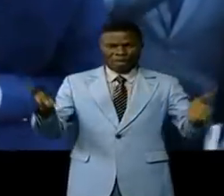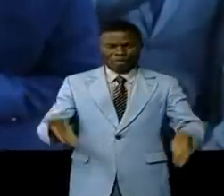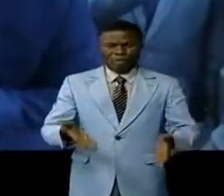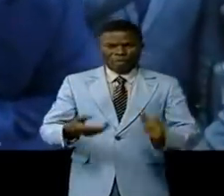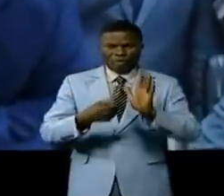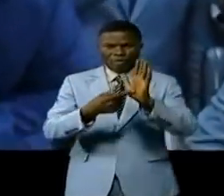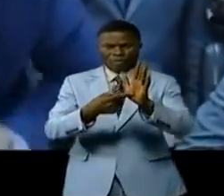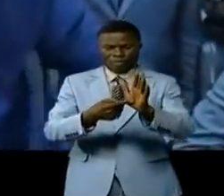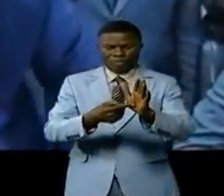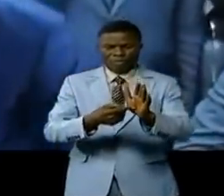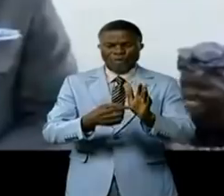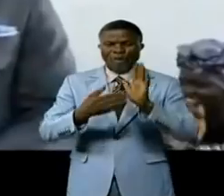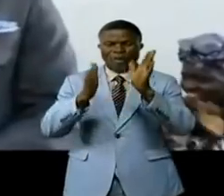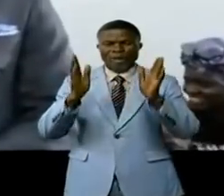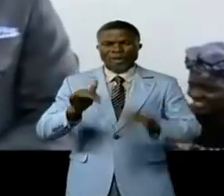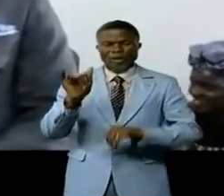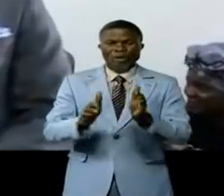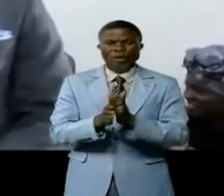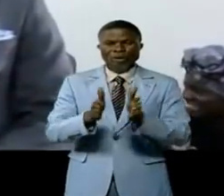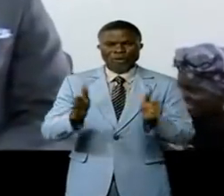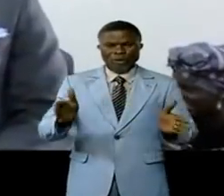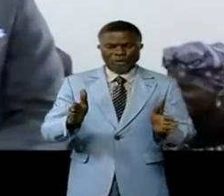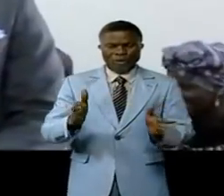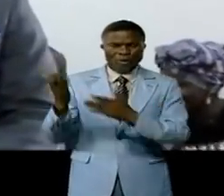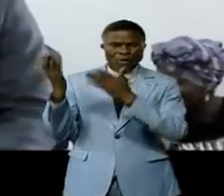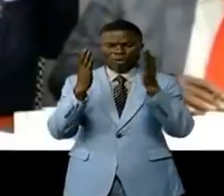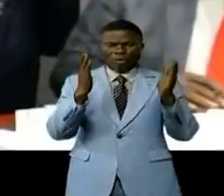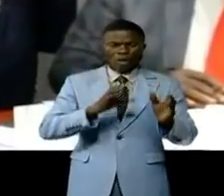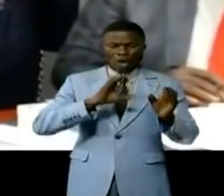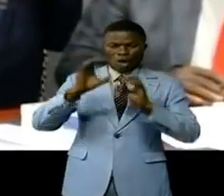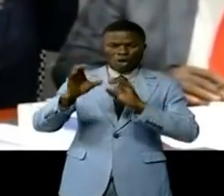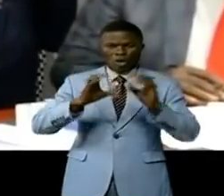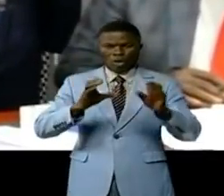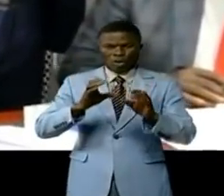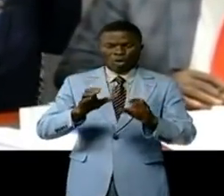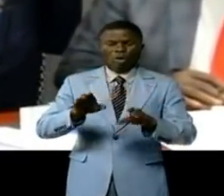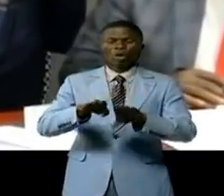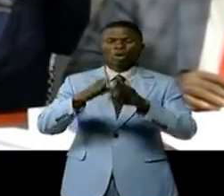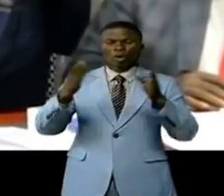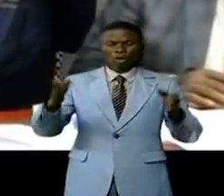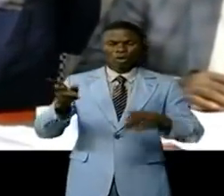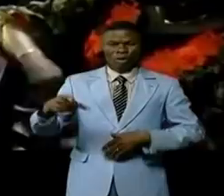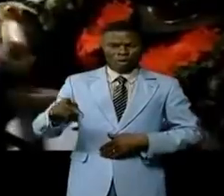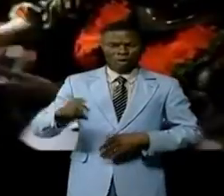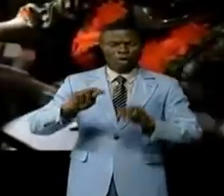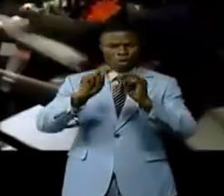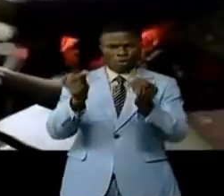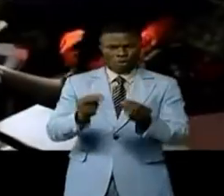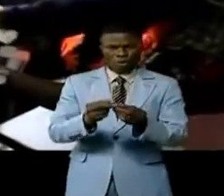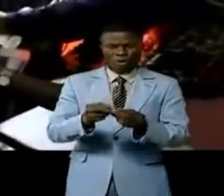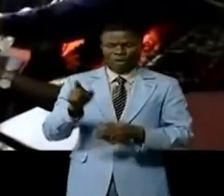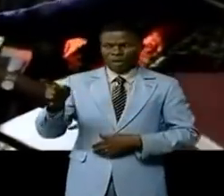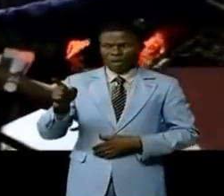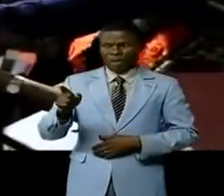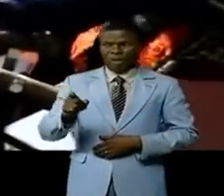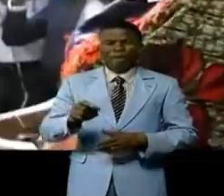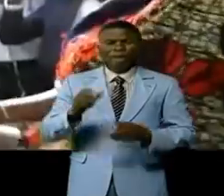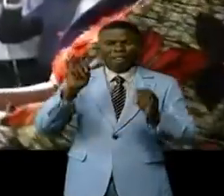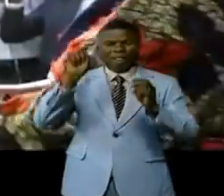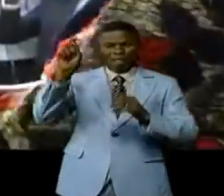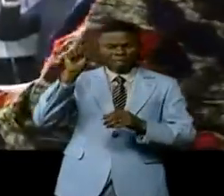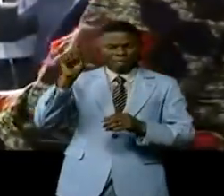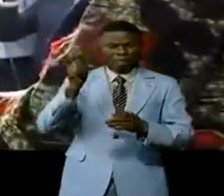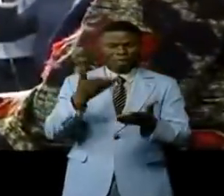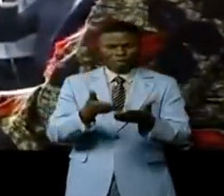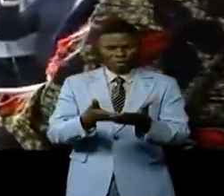installés par les représentants du secrétaire général au transport, voies de communication et des enclavements. Dans la foulée, Gomer Manti passe ses témoins à Gloria